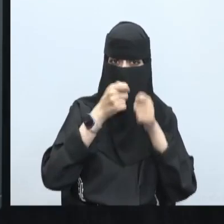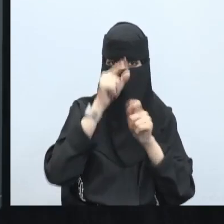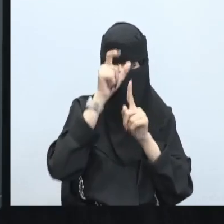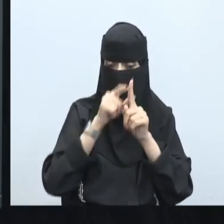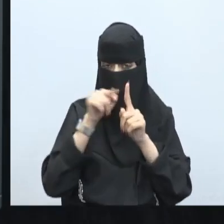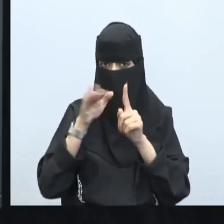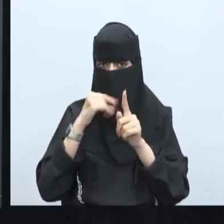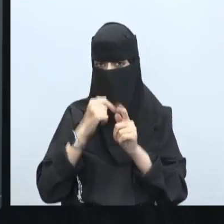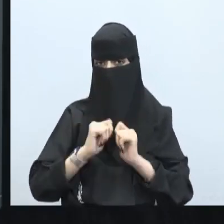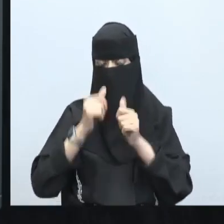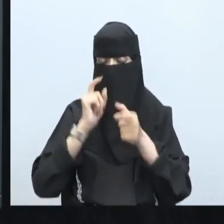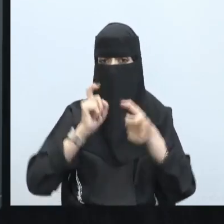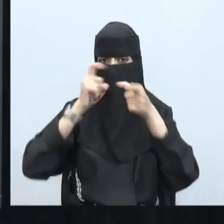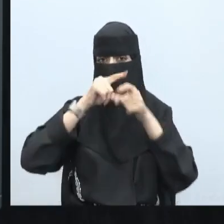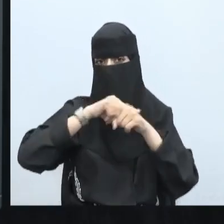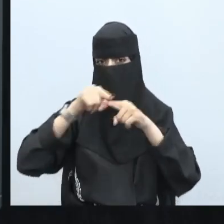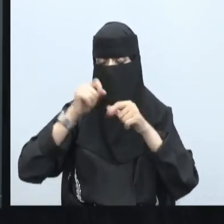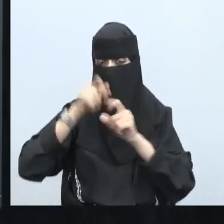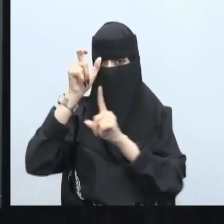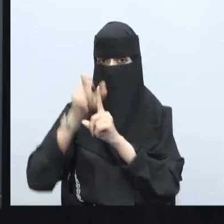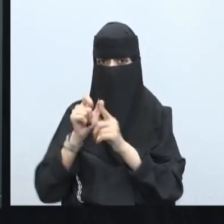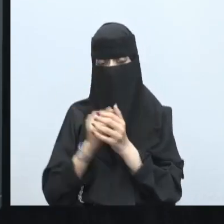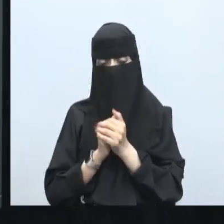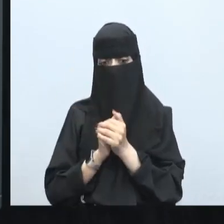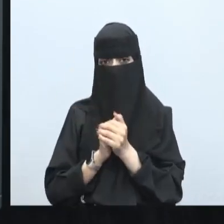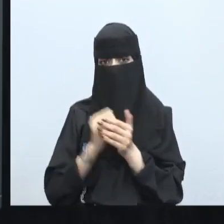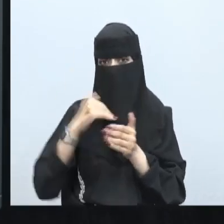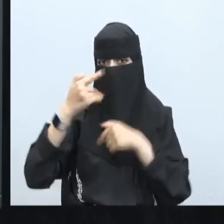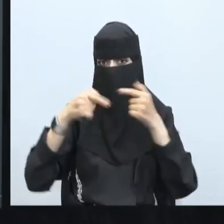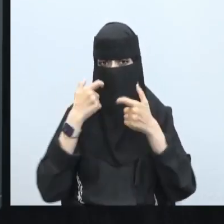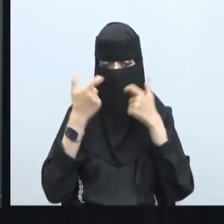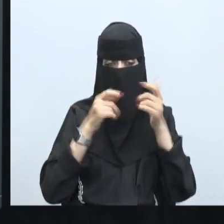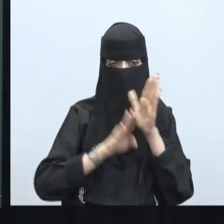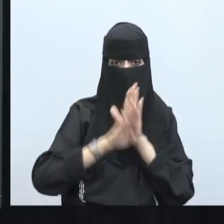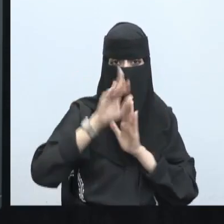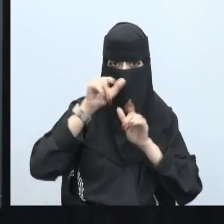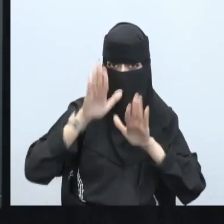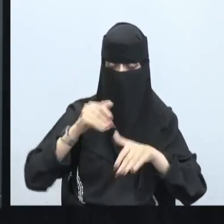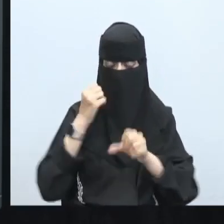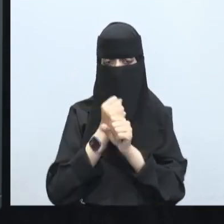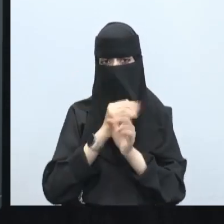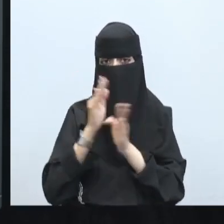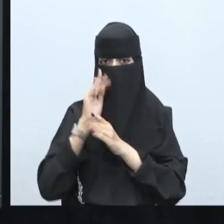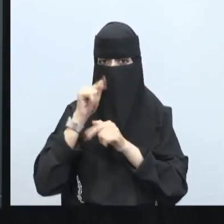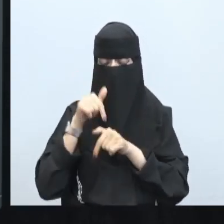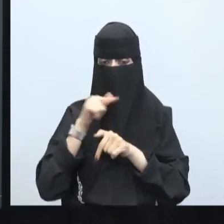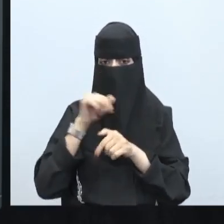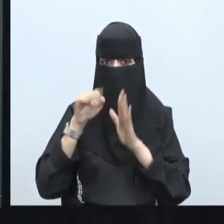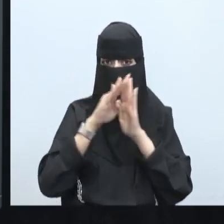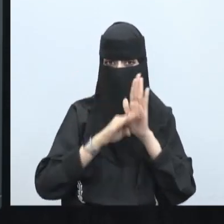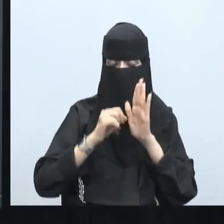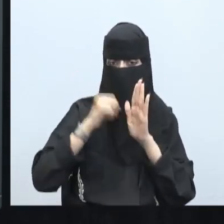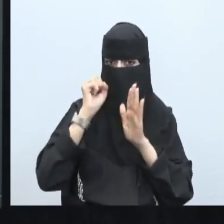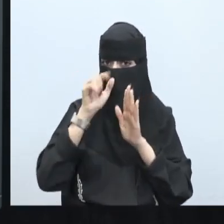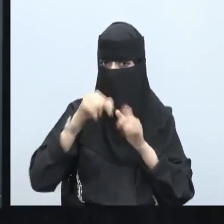المندوب ويقوم بايصال الى العميل وبالتالي نلاحظ التطور في ايجاد تطبيق ببرمجيات